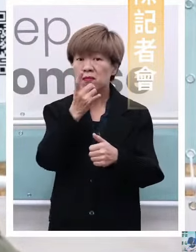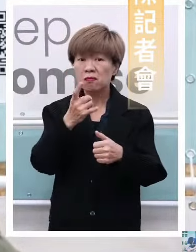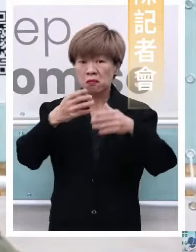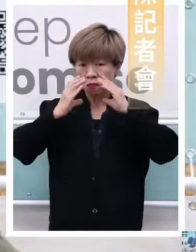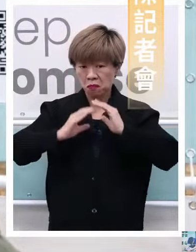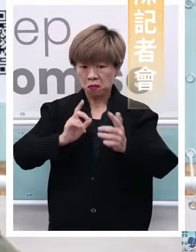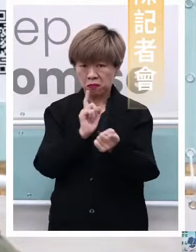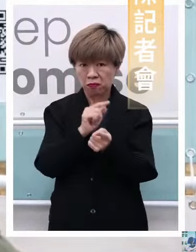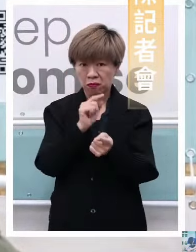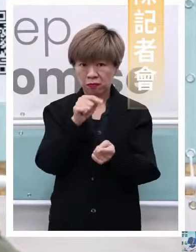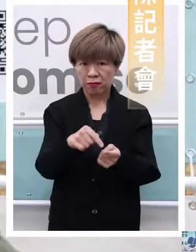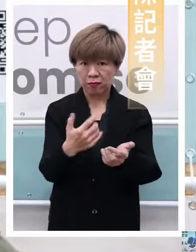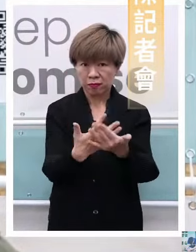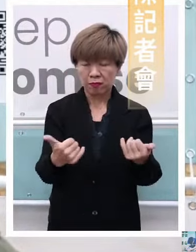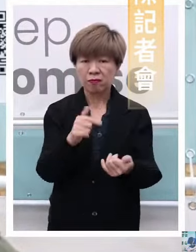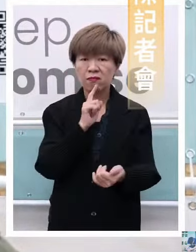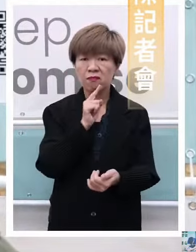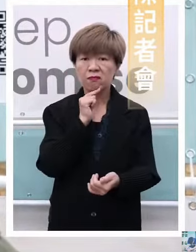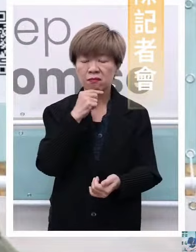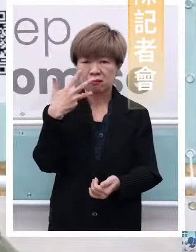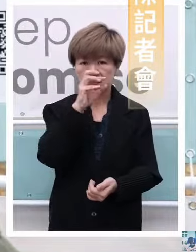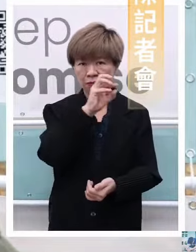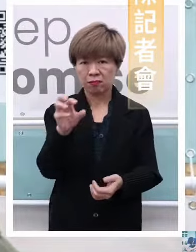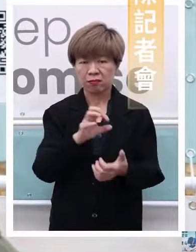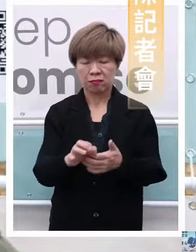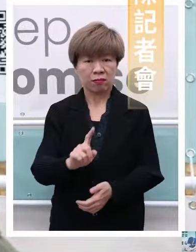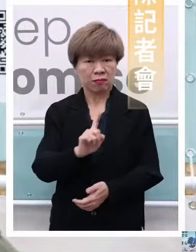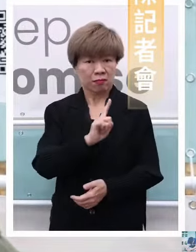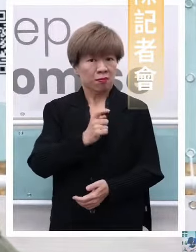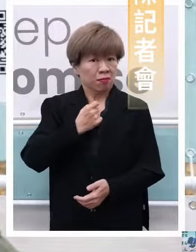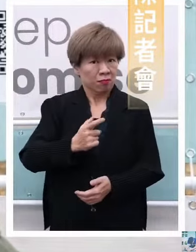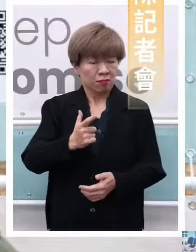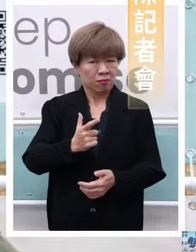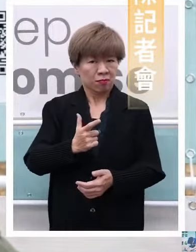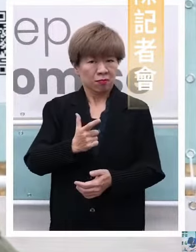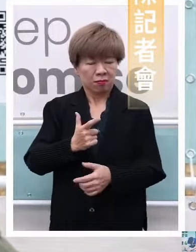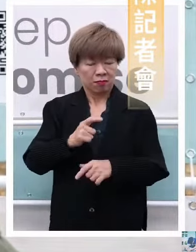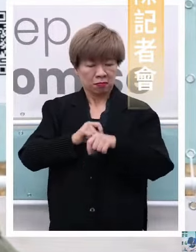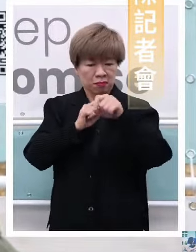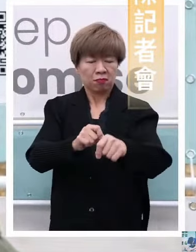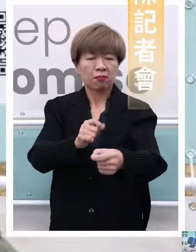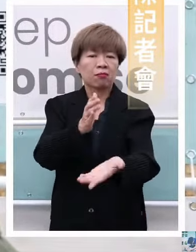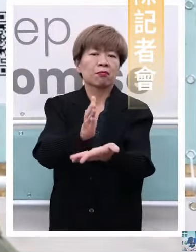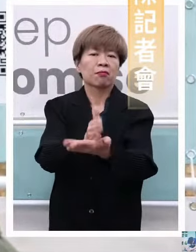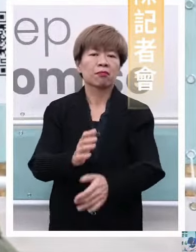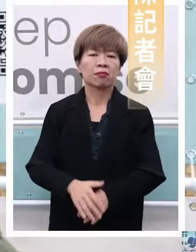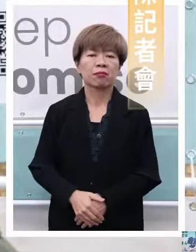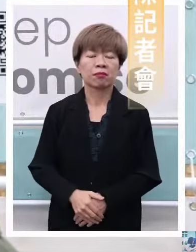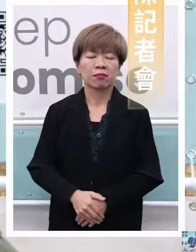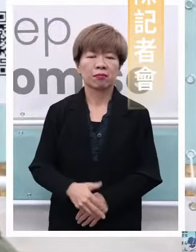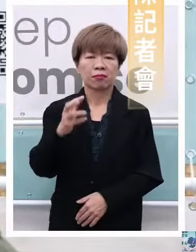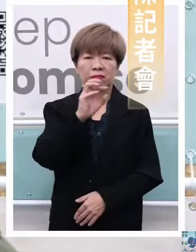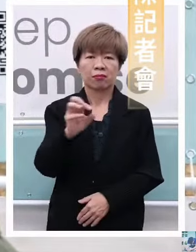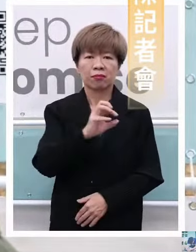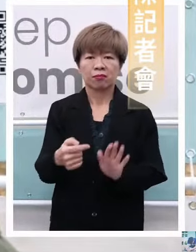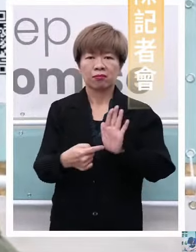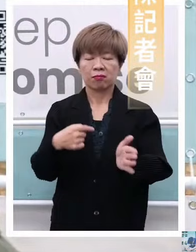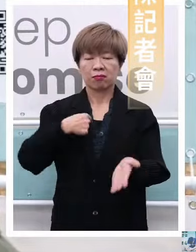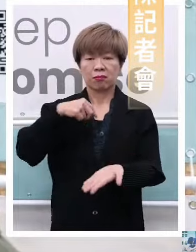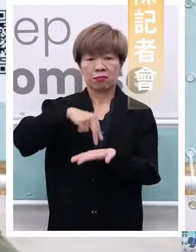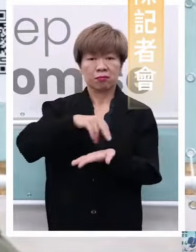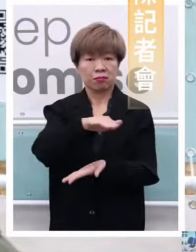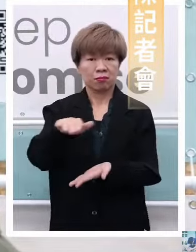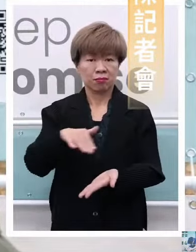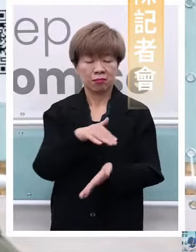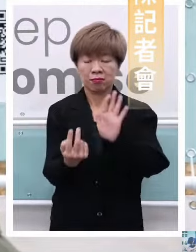子贡说那八个字：“己所不欲，勿施于人。”好，那我用这八个字来表达我们今天的立场，同时